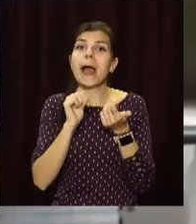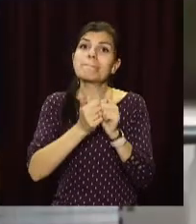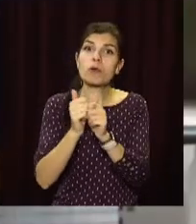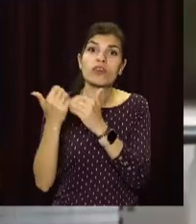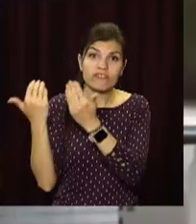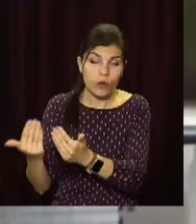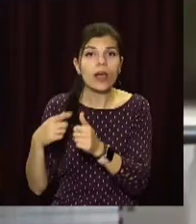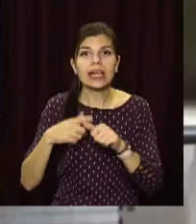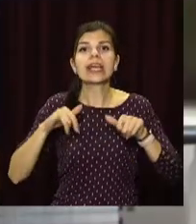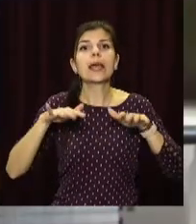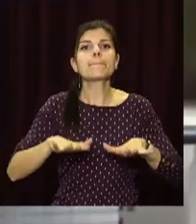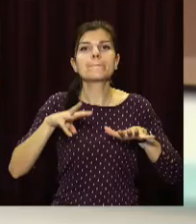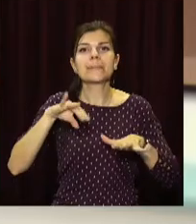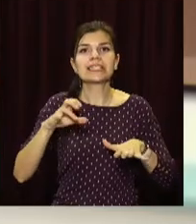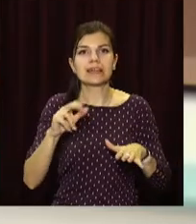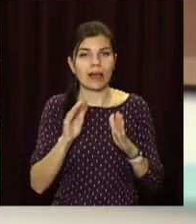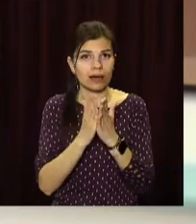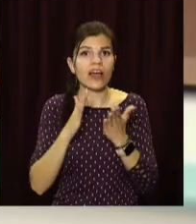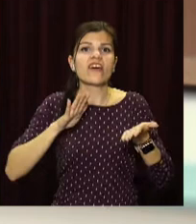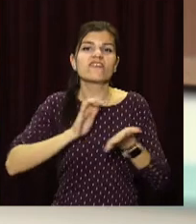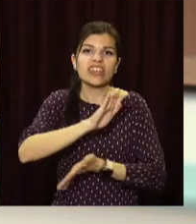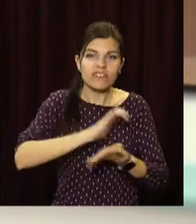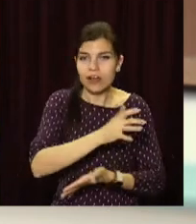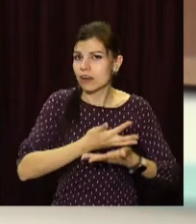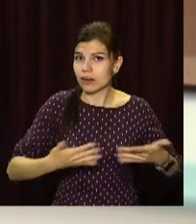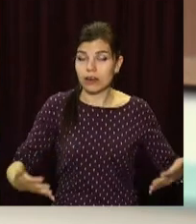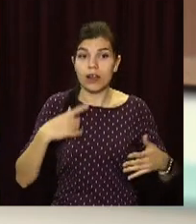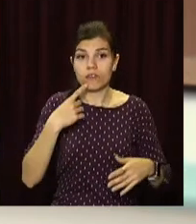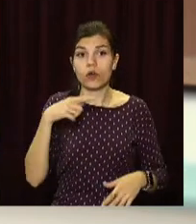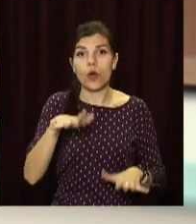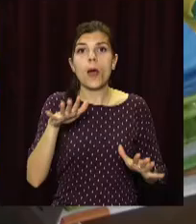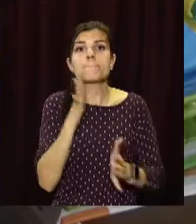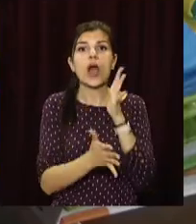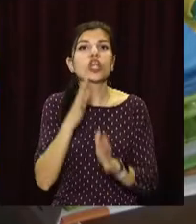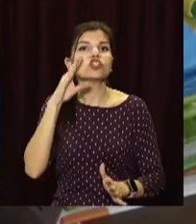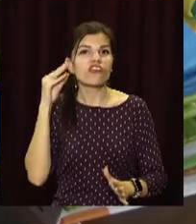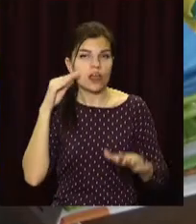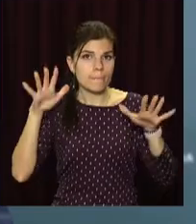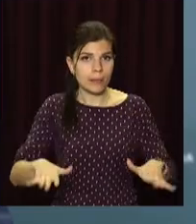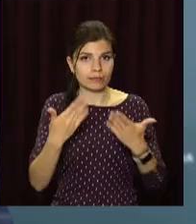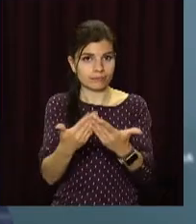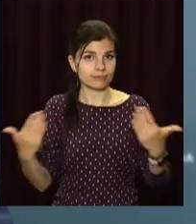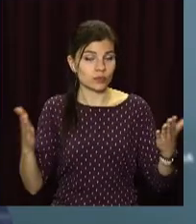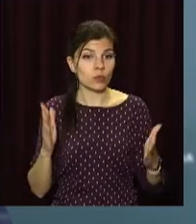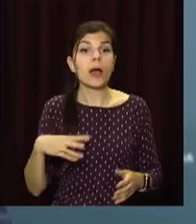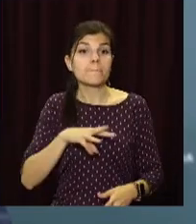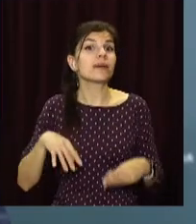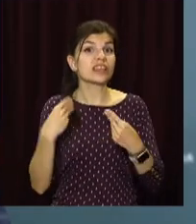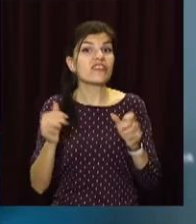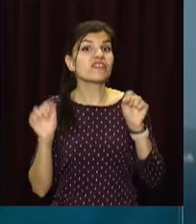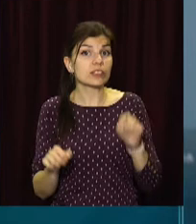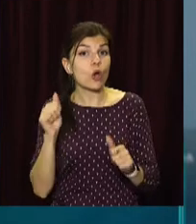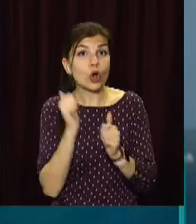бібліотеки, так і міські книгарні та видавництва. Захід о півдні у парку Шевченка. Ми даємо